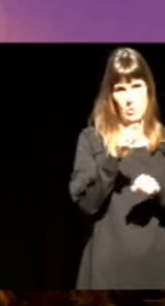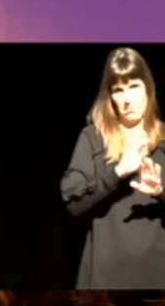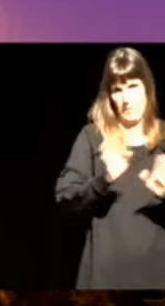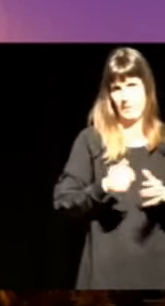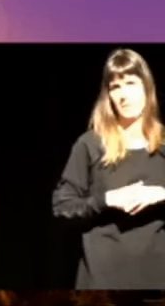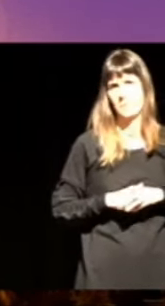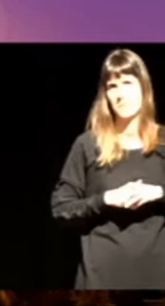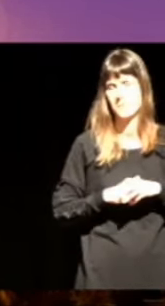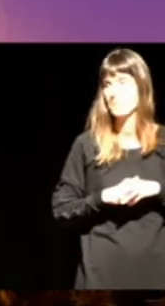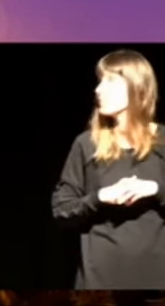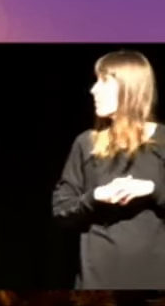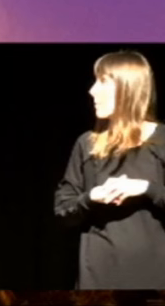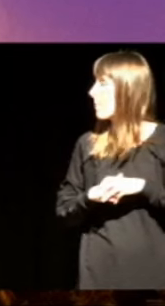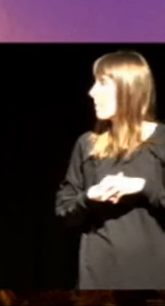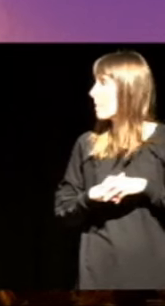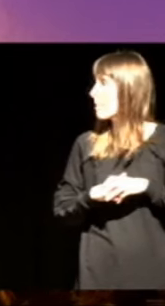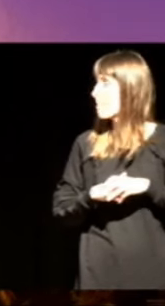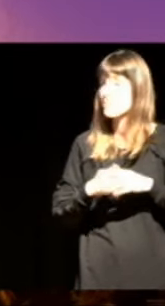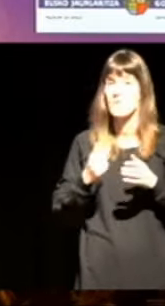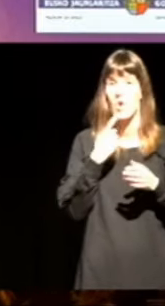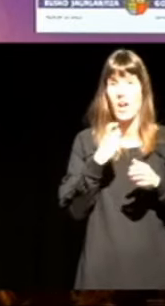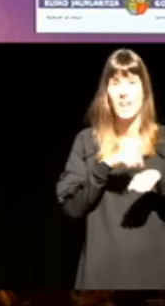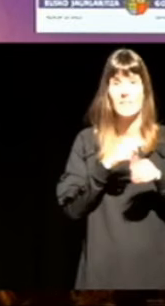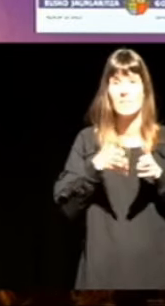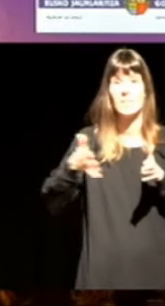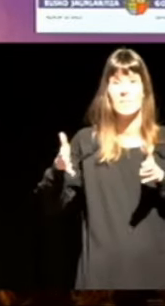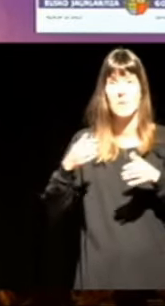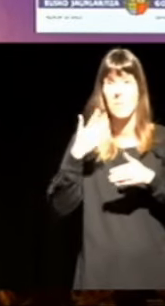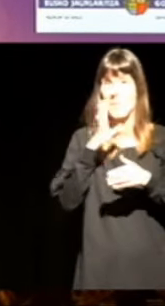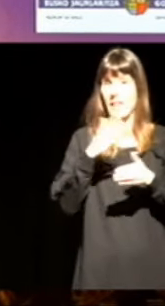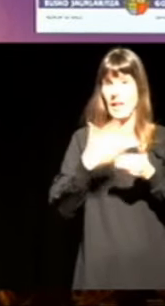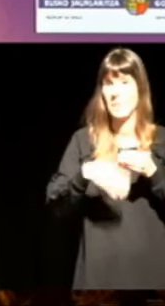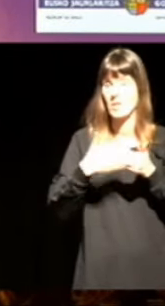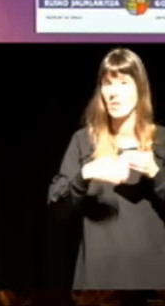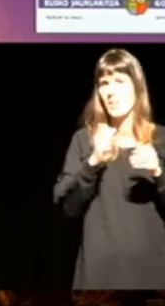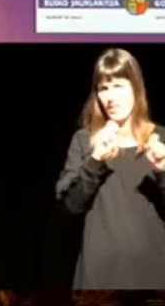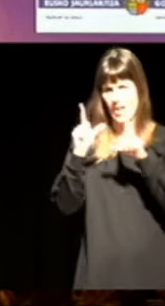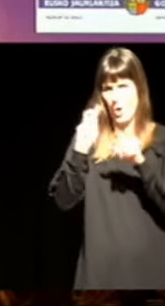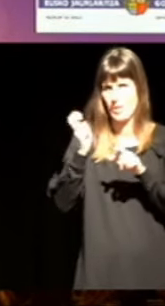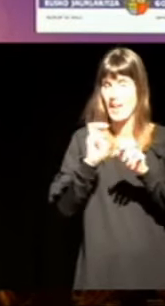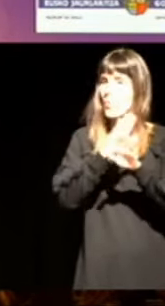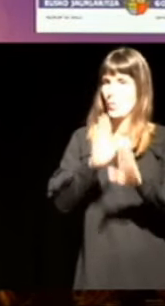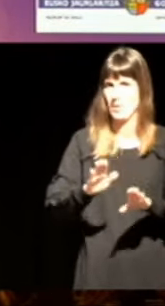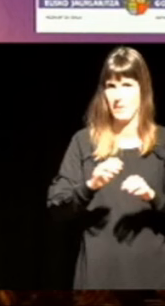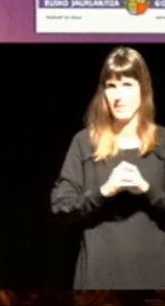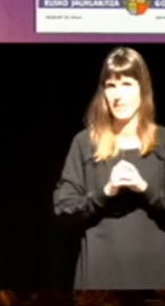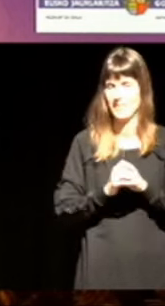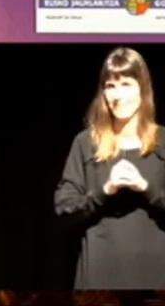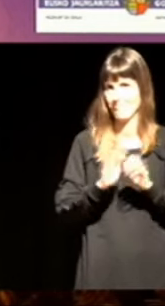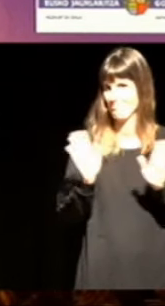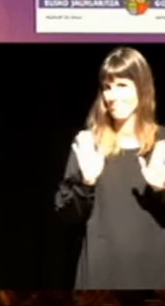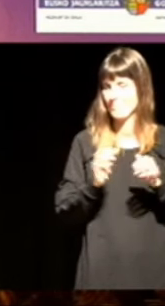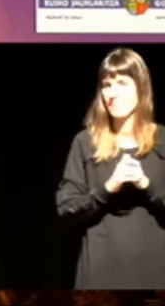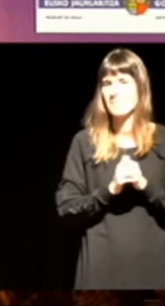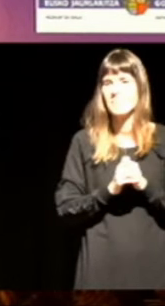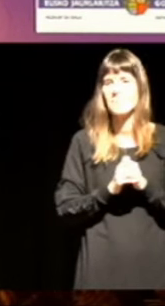Bueno, gehiago ez nahi zuzatuko, baina badeko Luziak esaltzeko beste diapositiva. Amaitzeko, ja, besterik gabe. Nik uste dute,